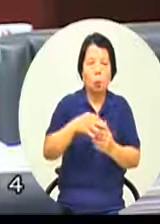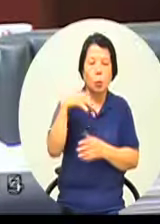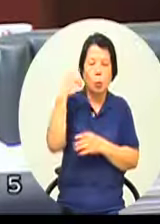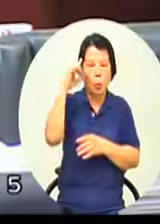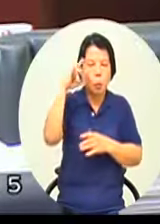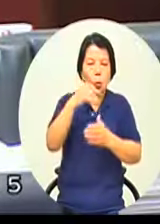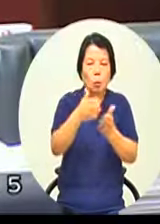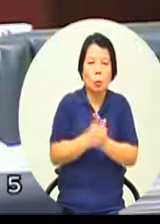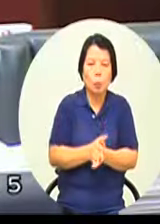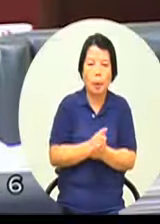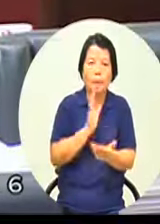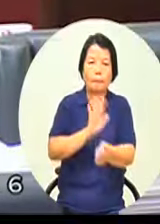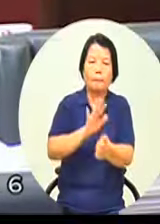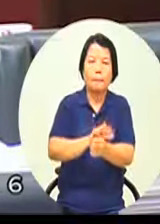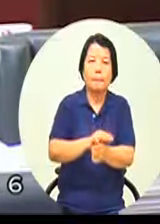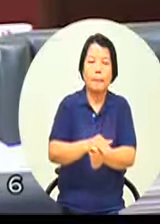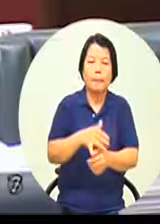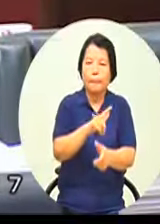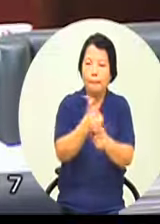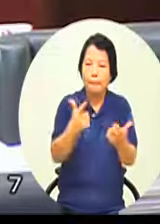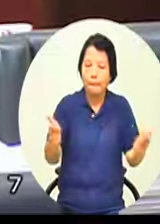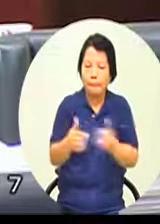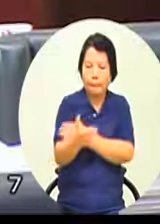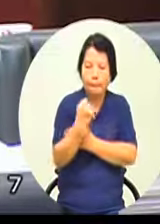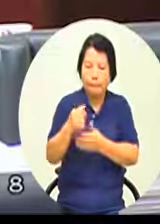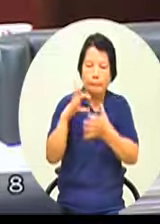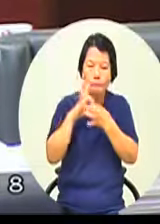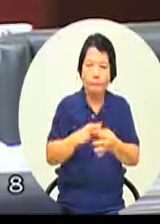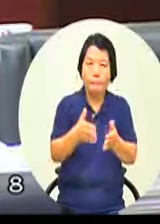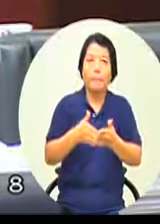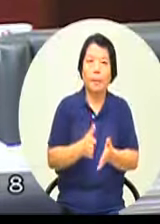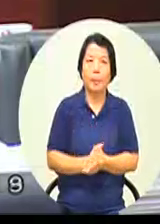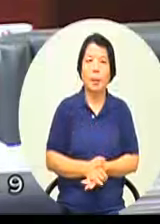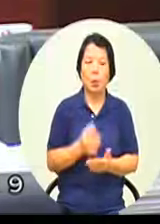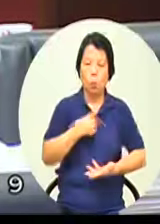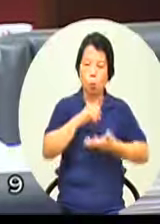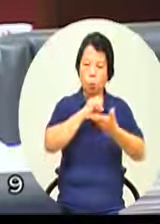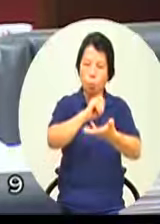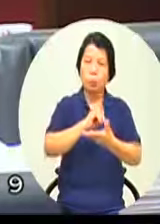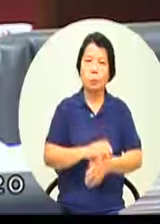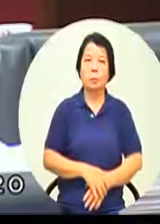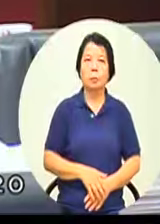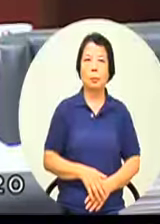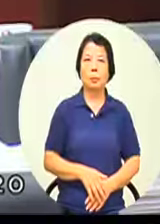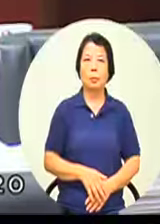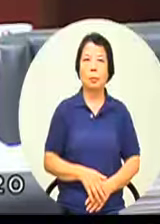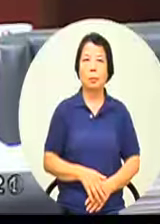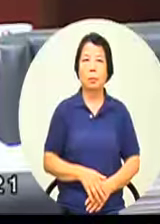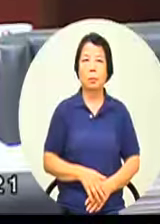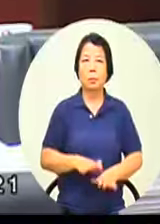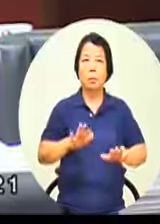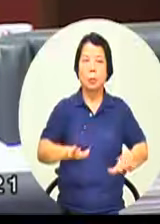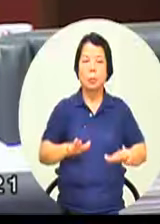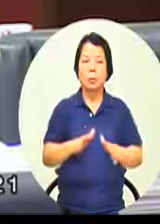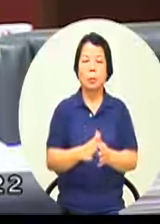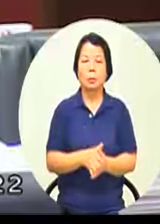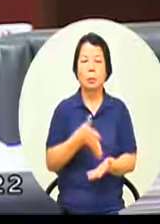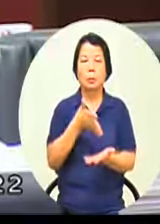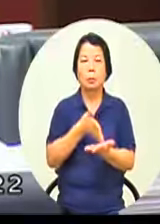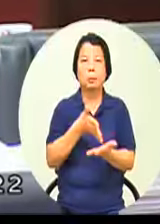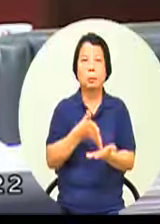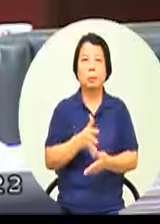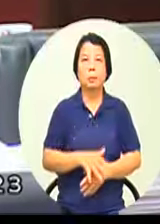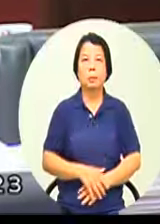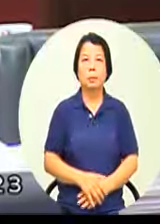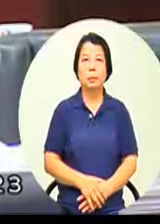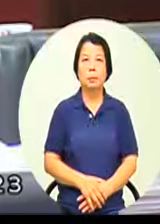想这是我们农业局要继续努力的地方，我在这边特别提醒了。那再过来我要提的是